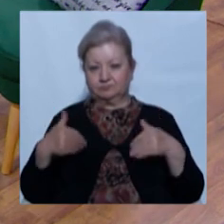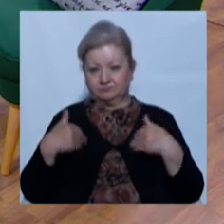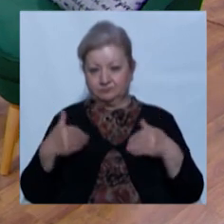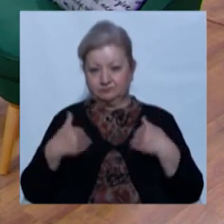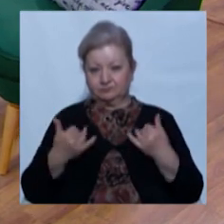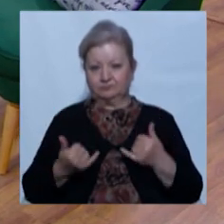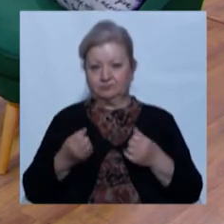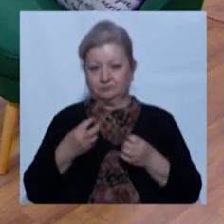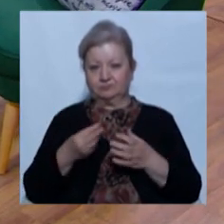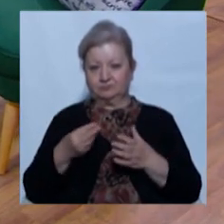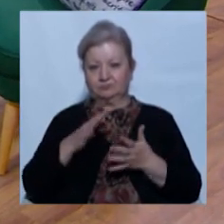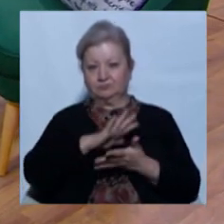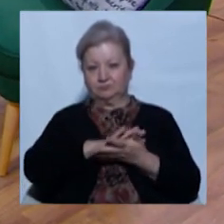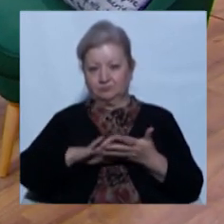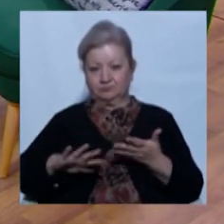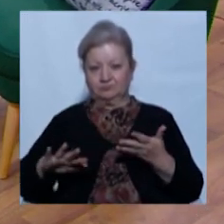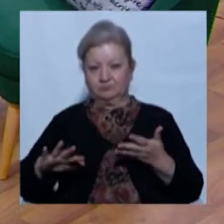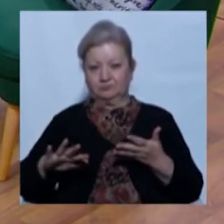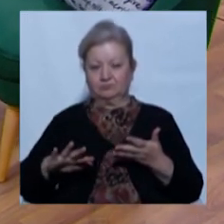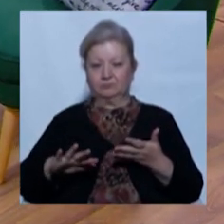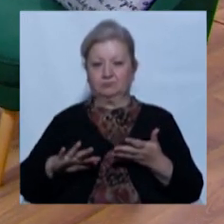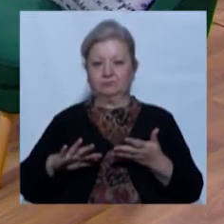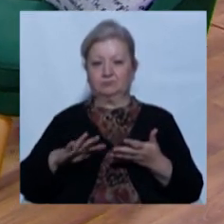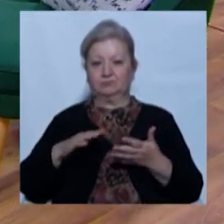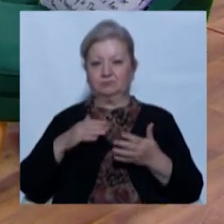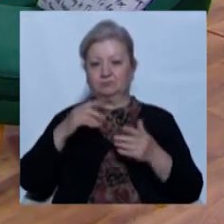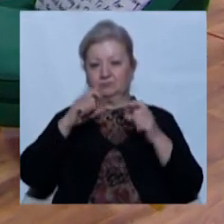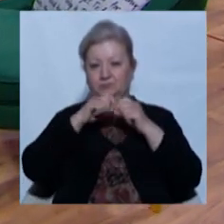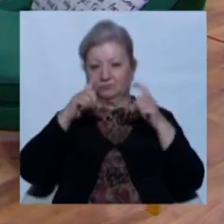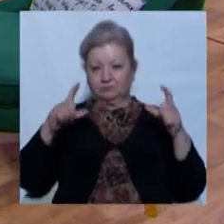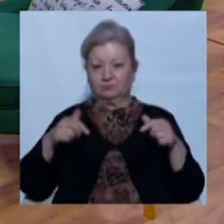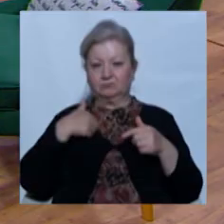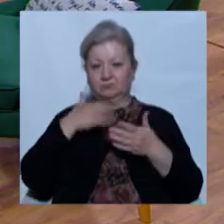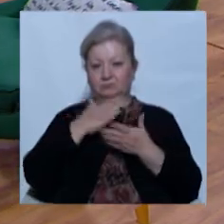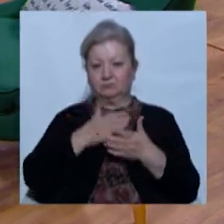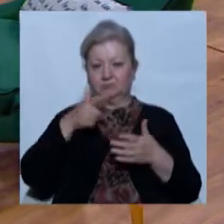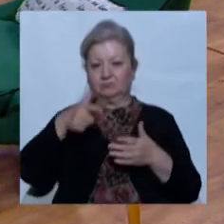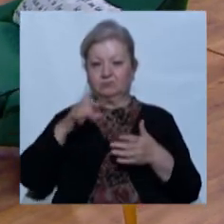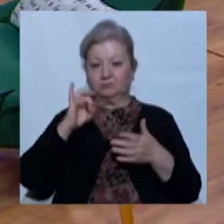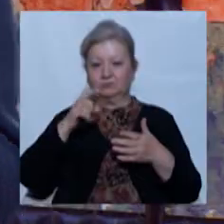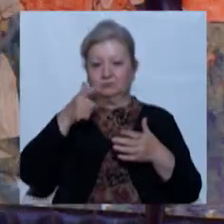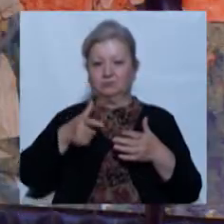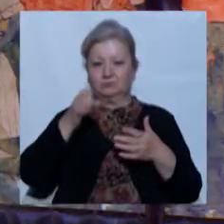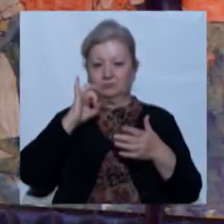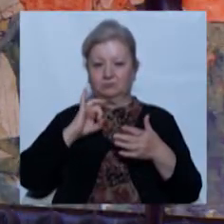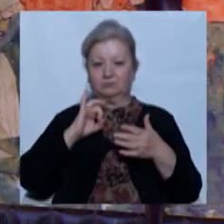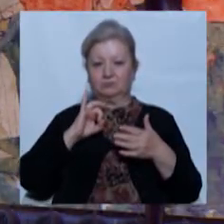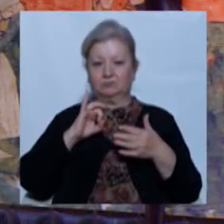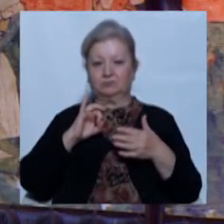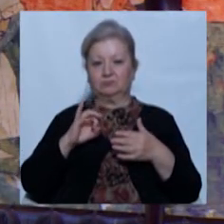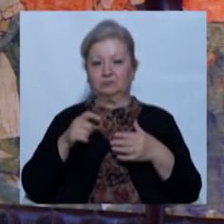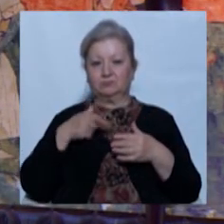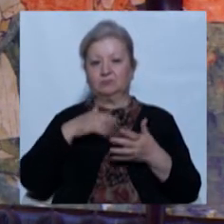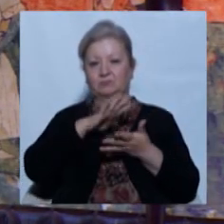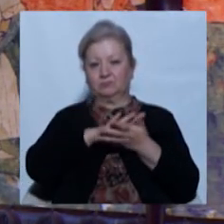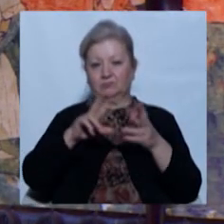მოგესალმებით, ჩვენ ისევ ვაგრძელებთ ჩვენს ტელეგაკვეთილებს. მე გიგი ბერძენიშვილი გავხლავთ, მეხუთე კლასის ჩვენი საქართველოს მასწავლებელი და ჩვენ ვაგრძელებთ